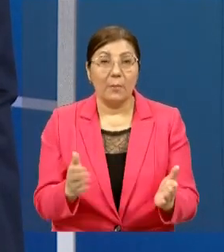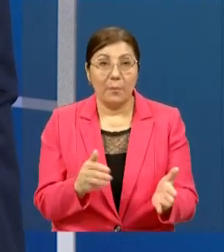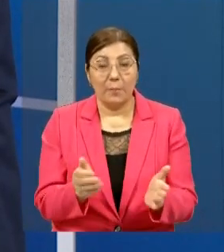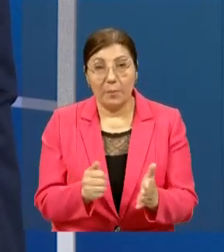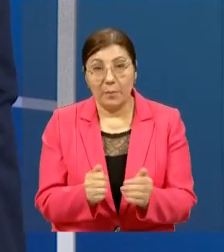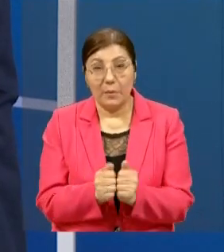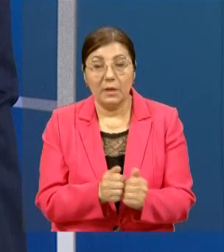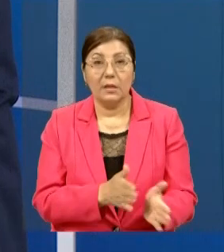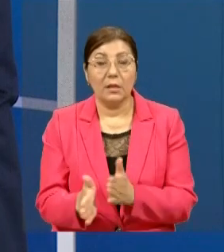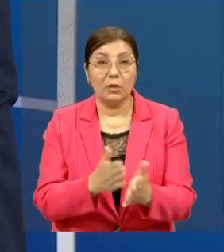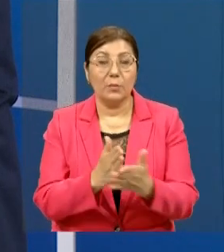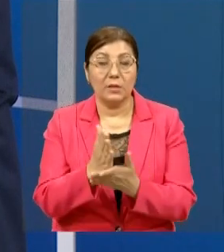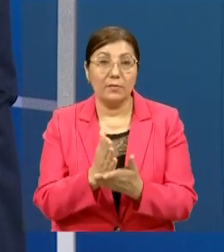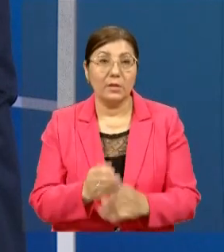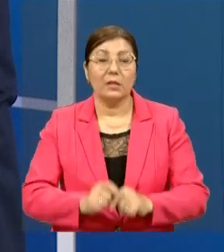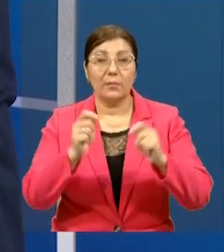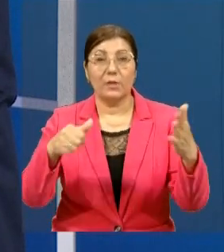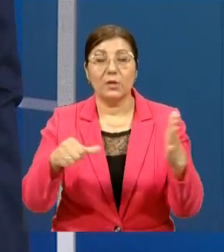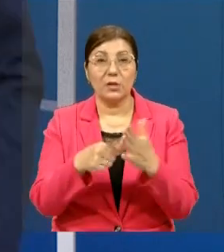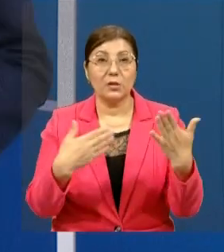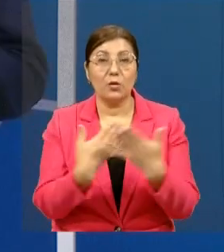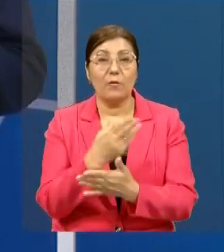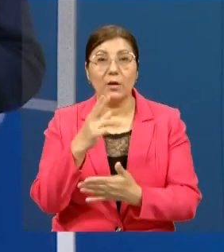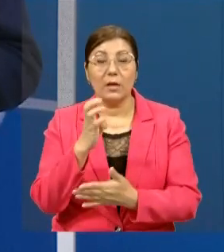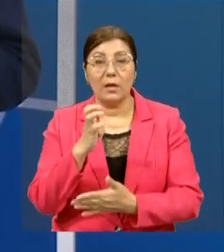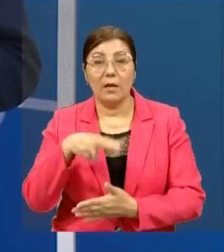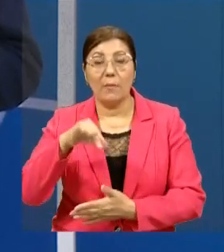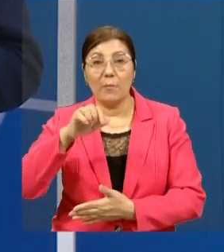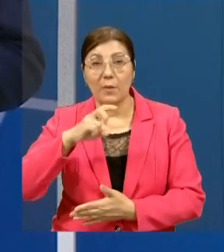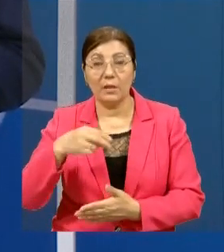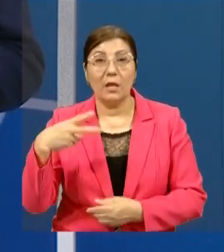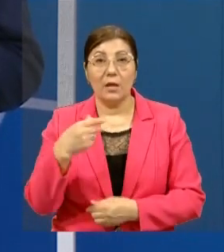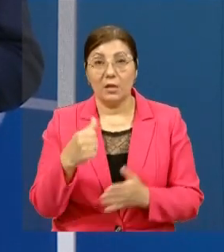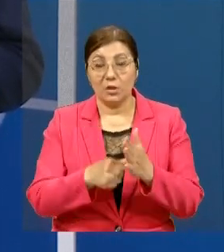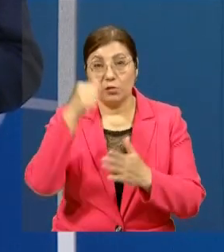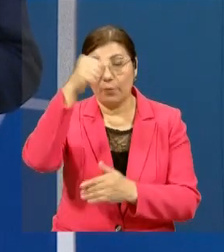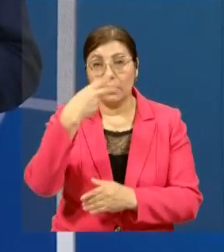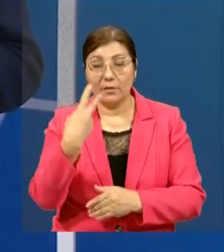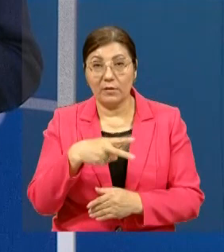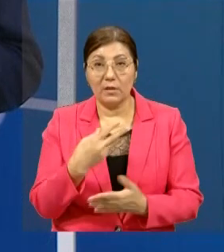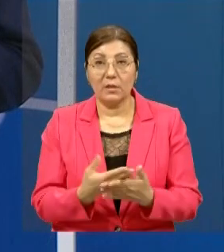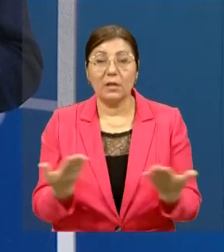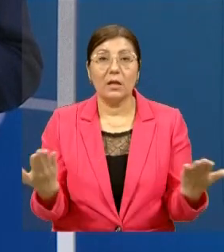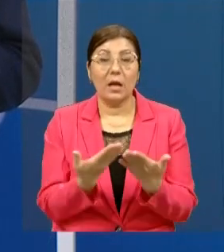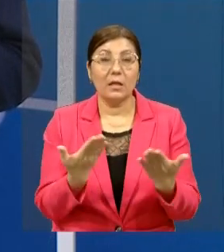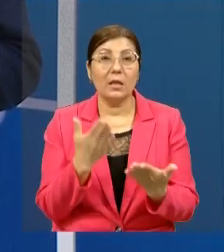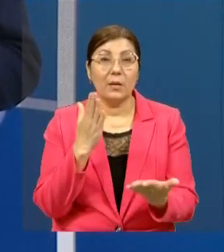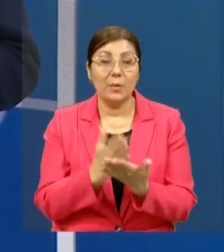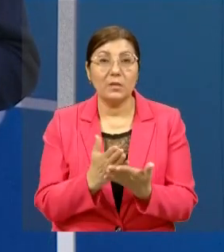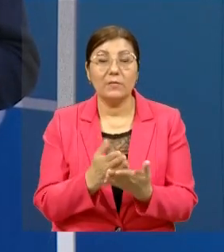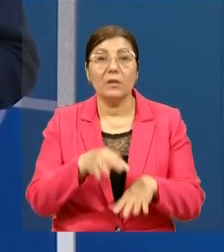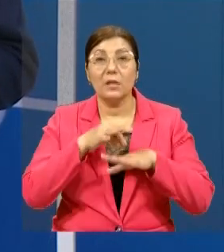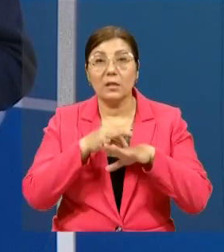в текущем году в области откроют шесть новых кемпингов а к 2026 году свыше двадцати о том какие именно меры